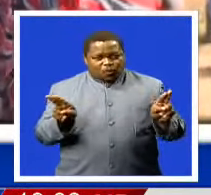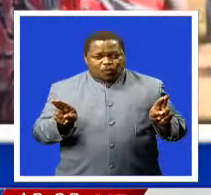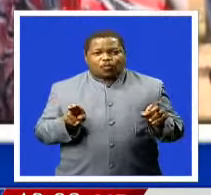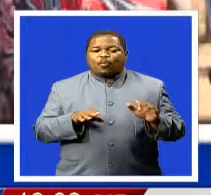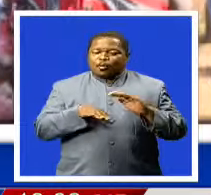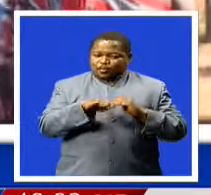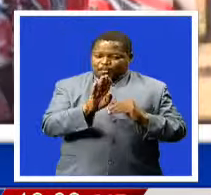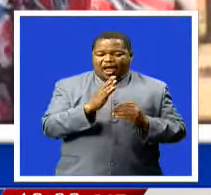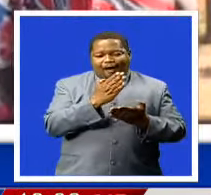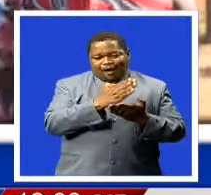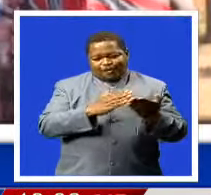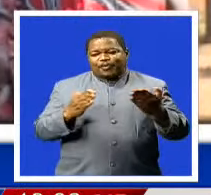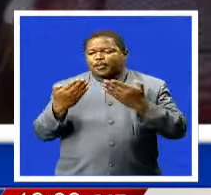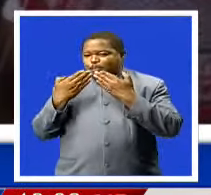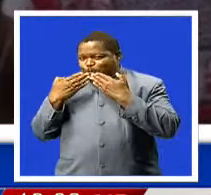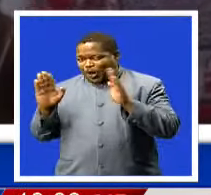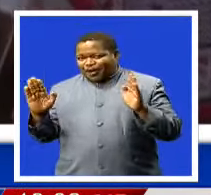lutho.